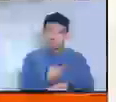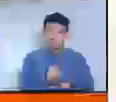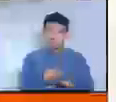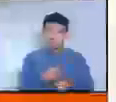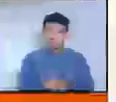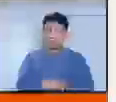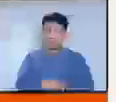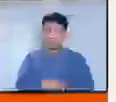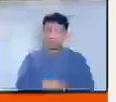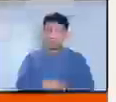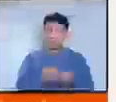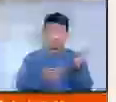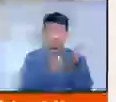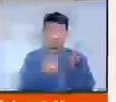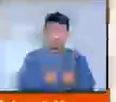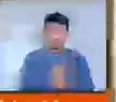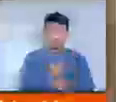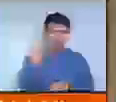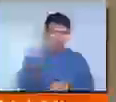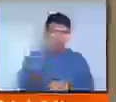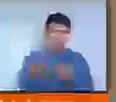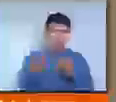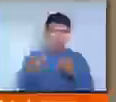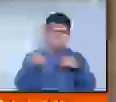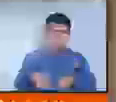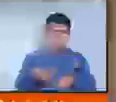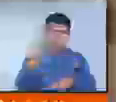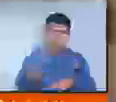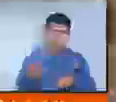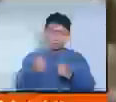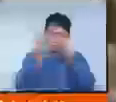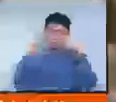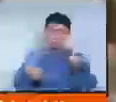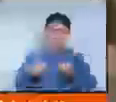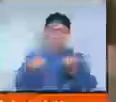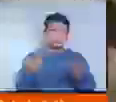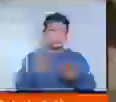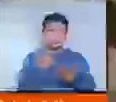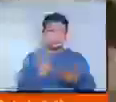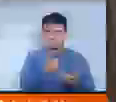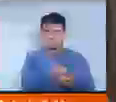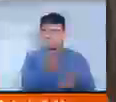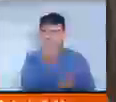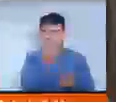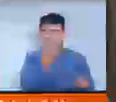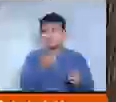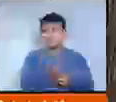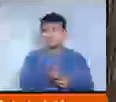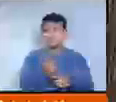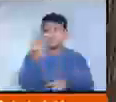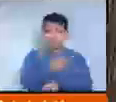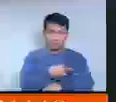kasi masakit. Masakit mawala ng anak na pabigla. Wala naman kasalanan. Isang